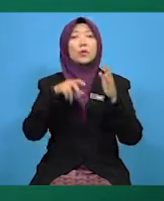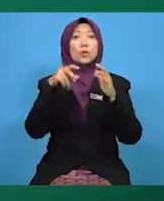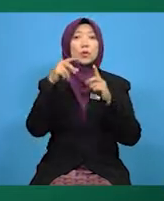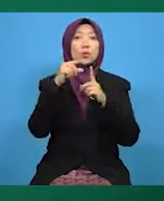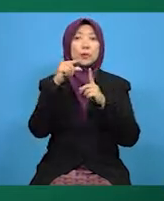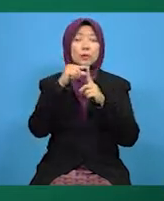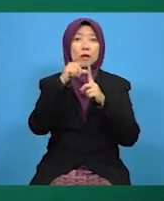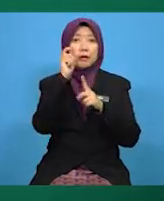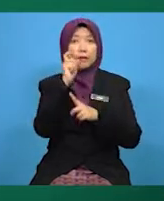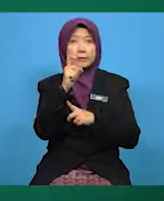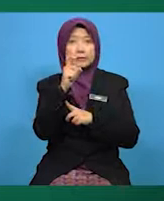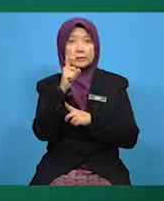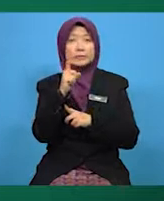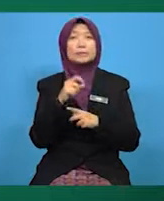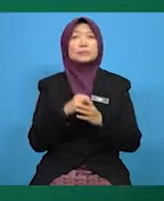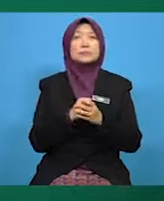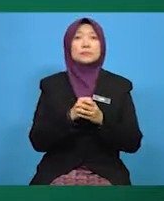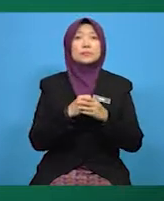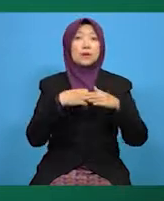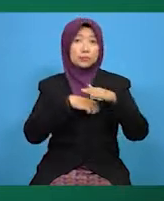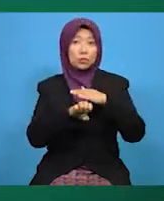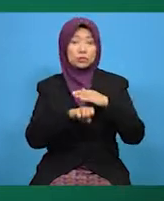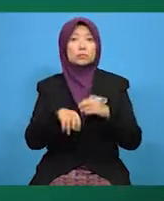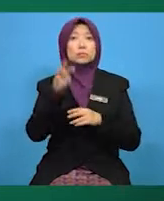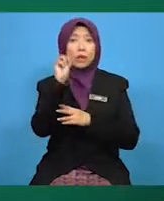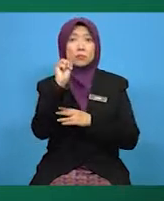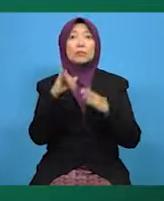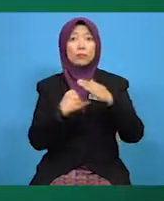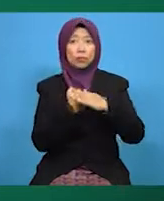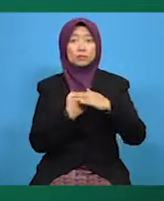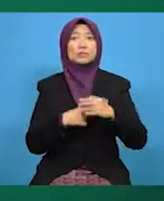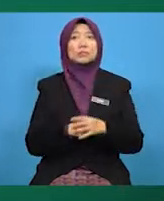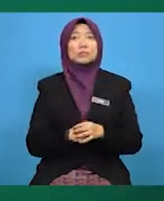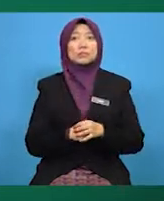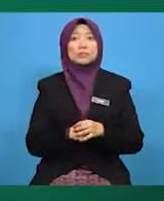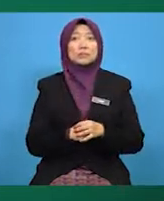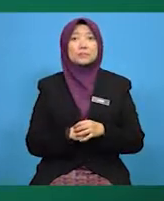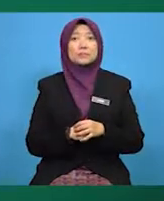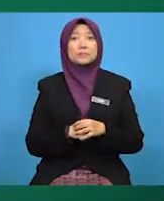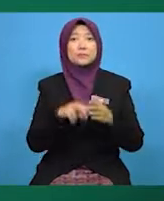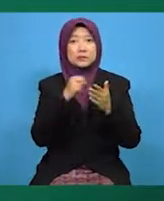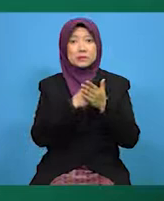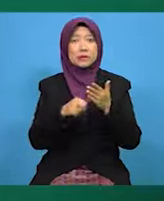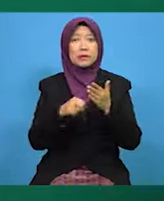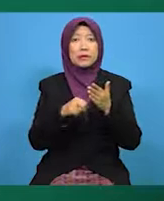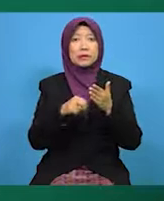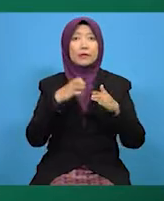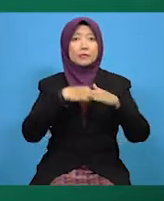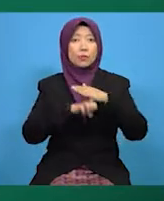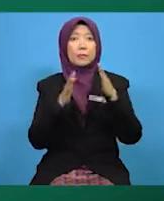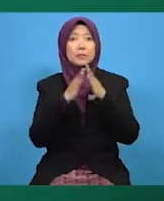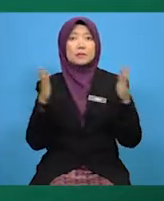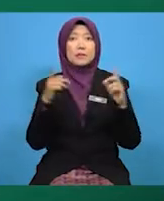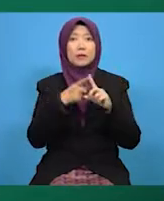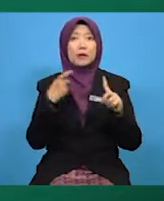X mewakili eksport, manakala huruf M mewakili import. Jika nilai eksport lebih